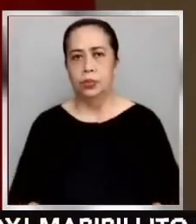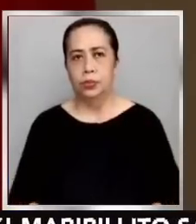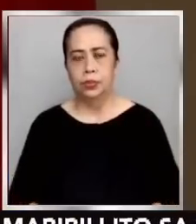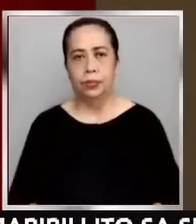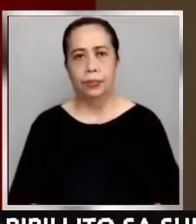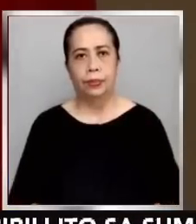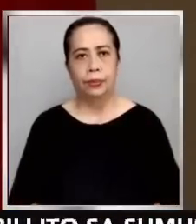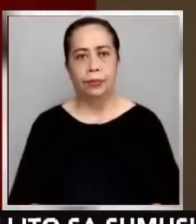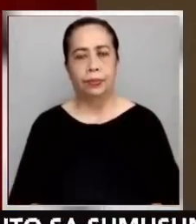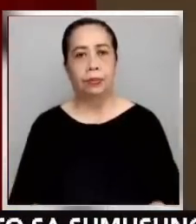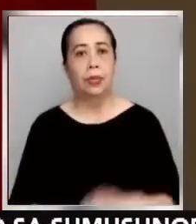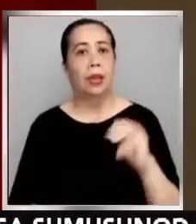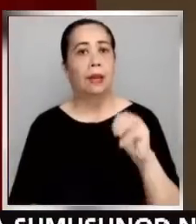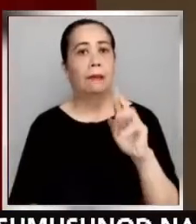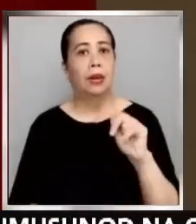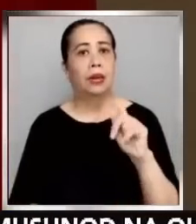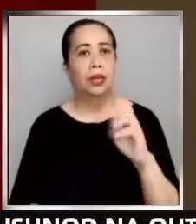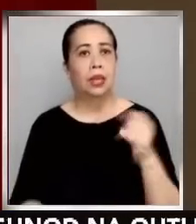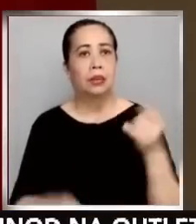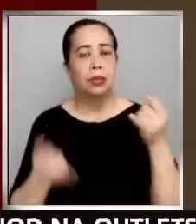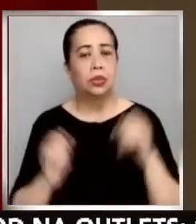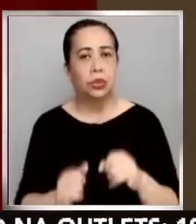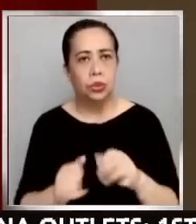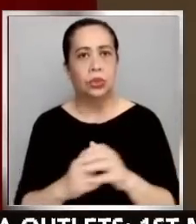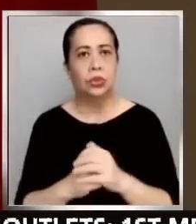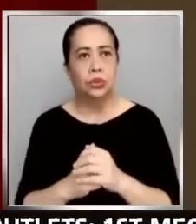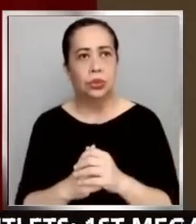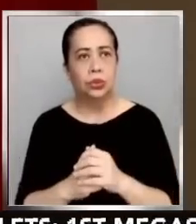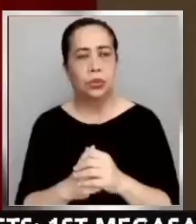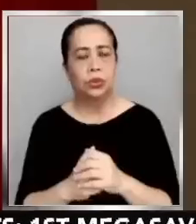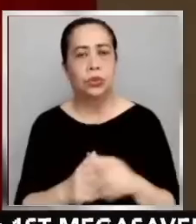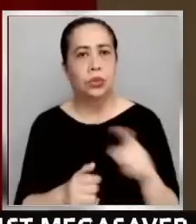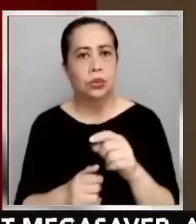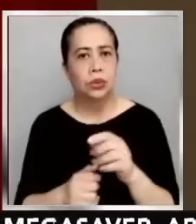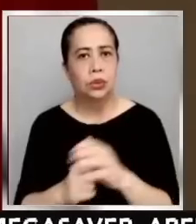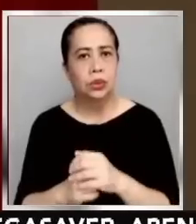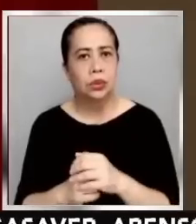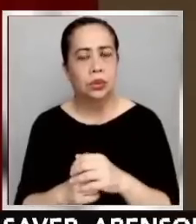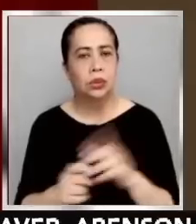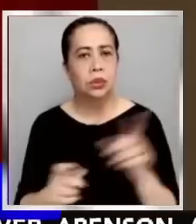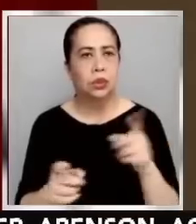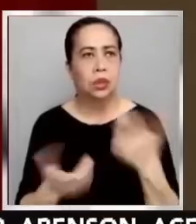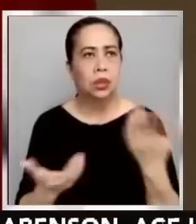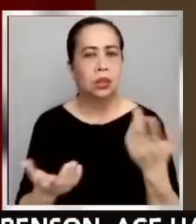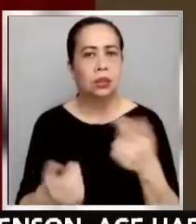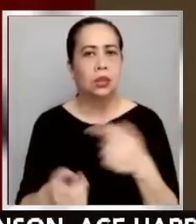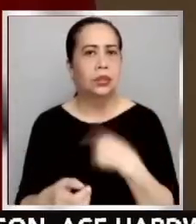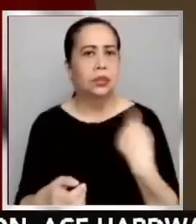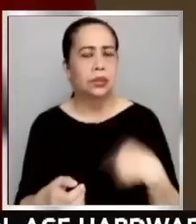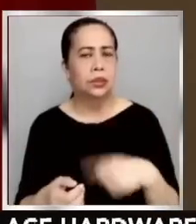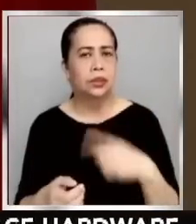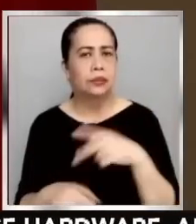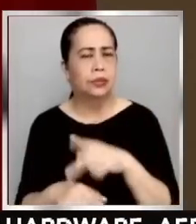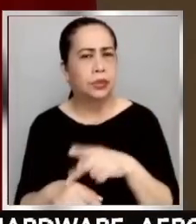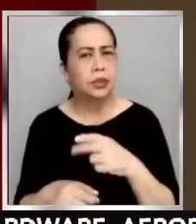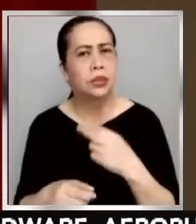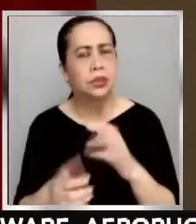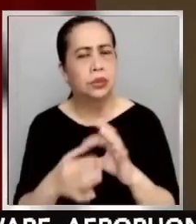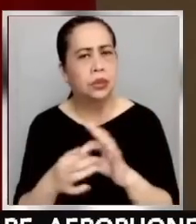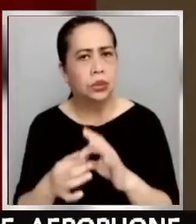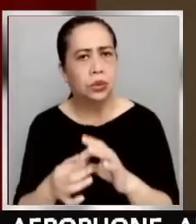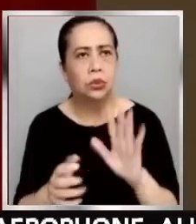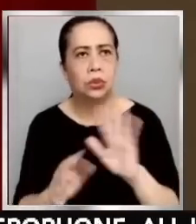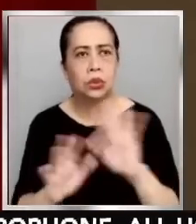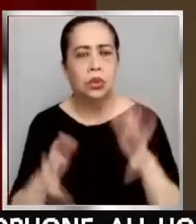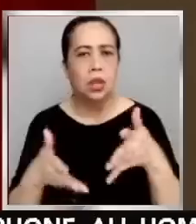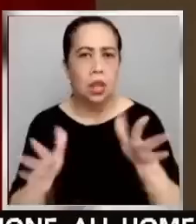Maritime issues are not the entirety of China-Philippines relations, and we should not allow